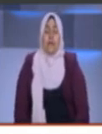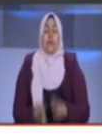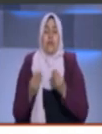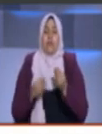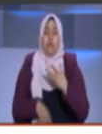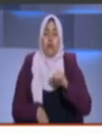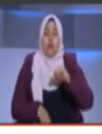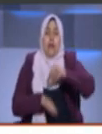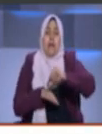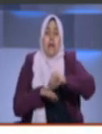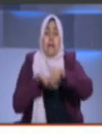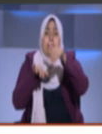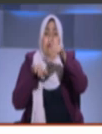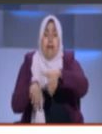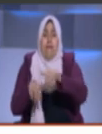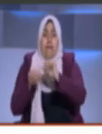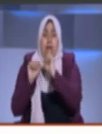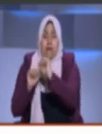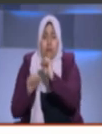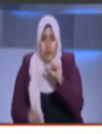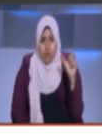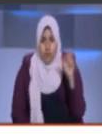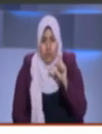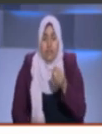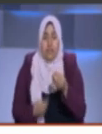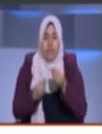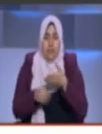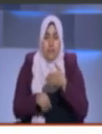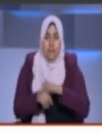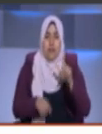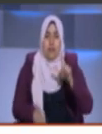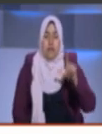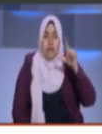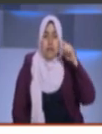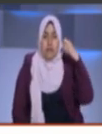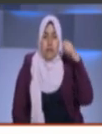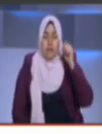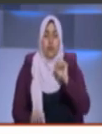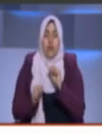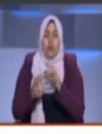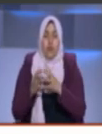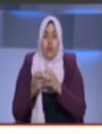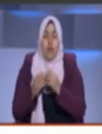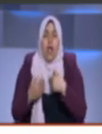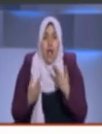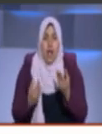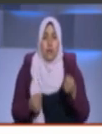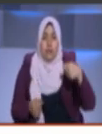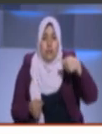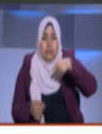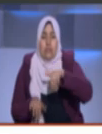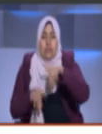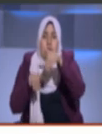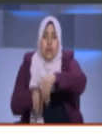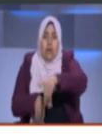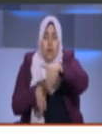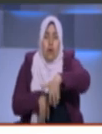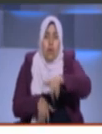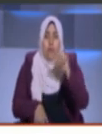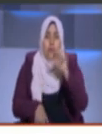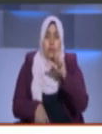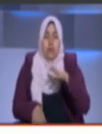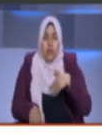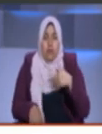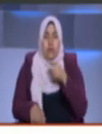الخاصه بالمسلمين، وهنا تحدث انه تحدث مع الرئيس ماكرون بخصوص توفير مقابر